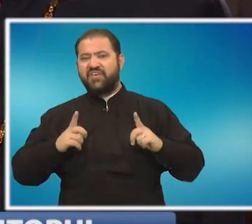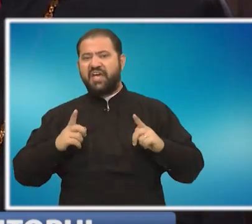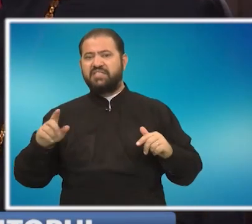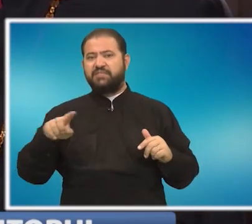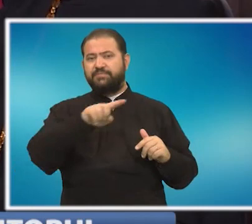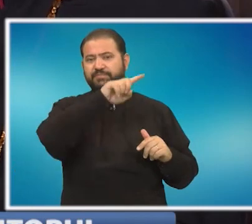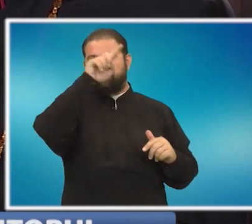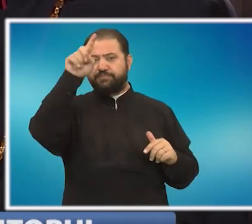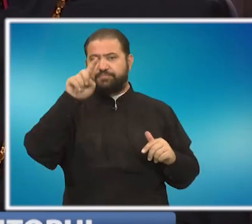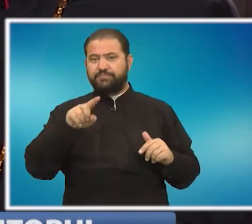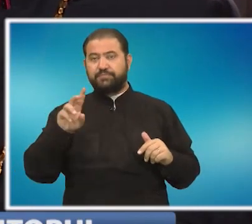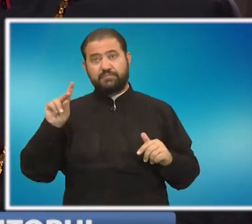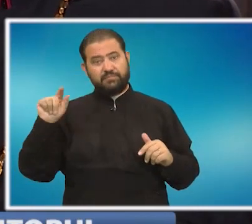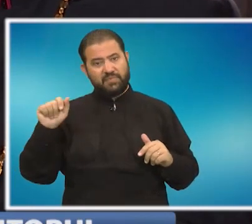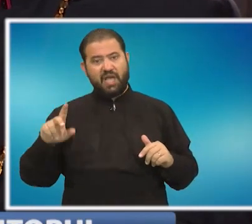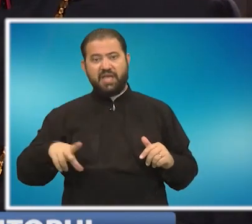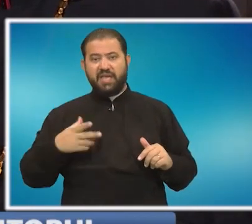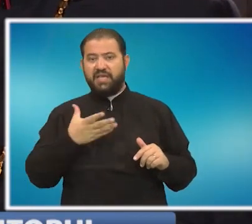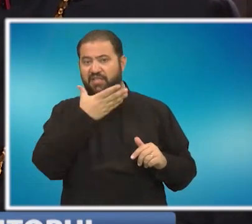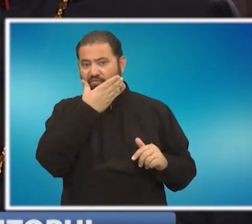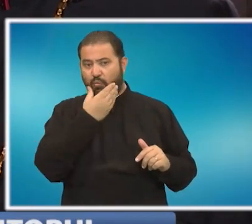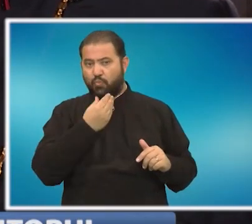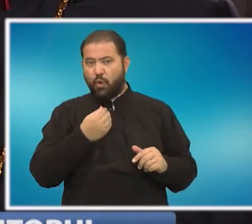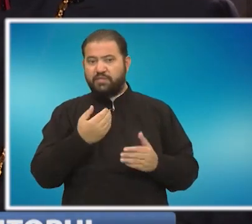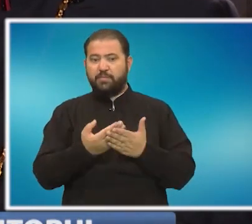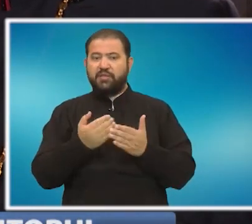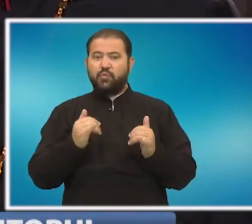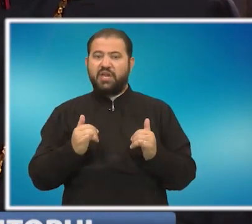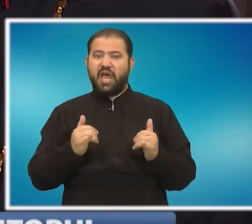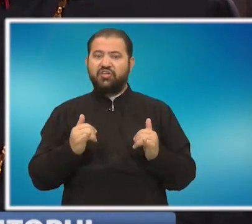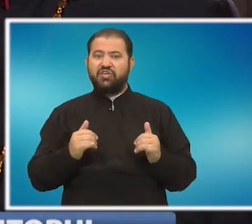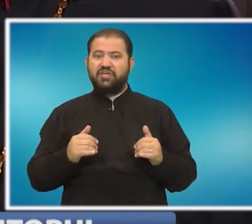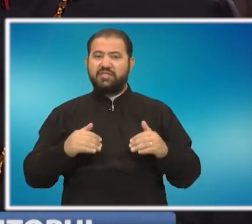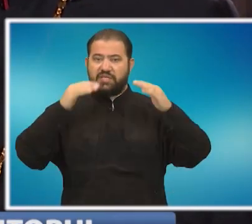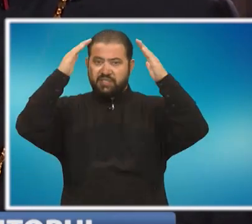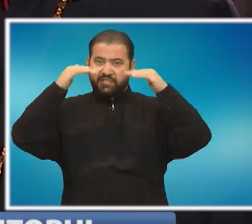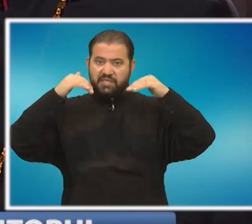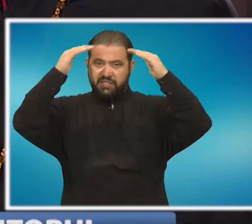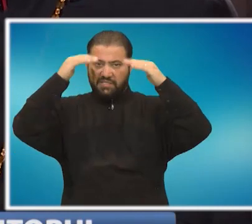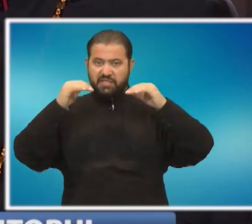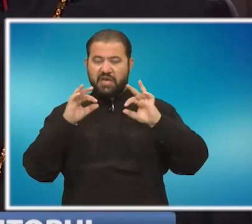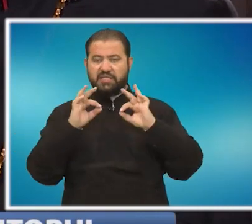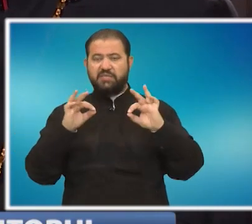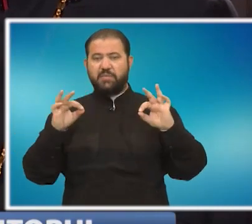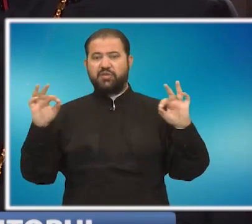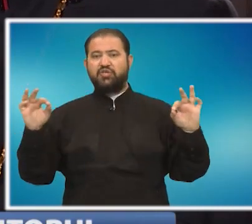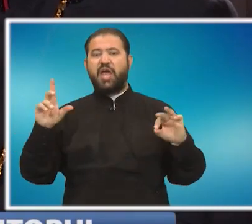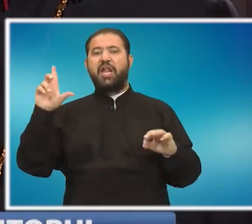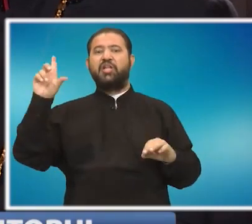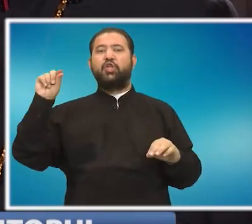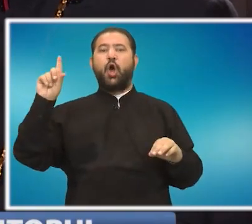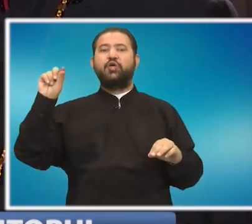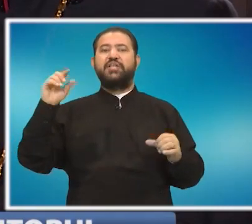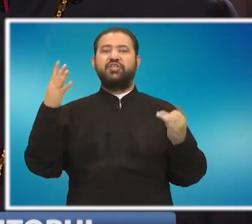Este foarte frumos că în aceste zile și mai cu seamă în ziua când se